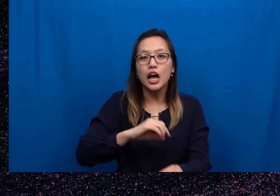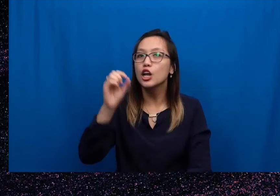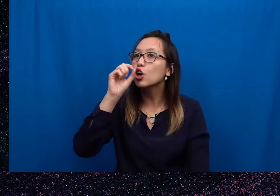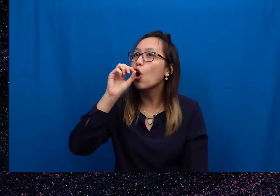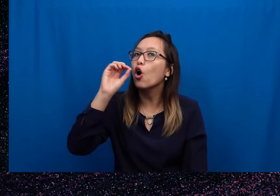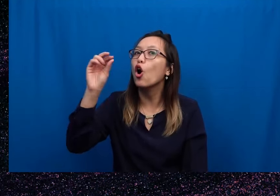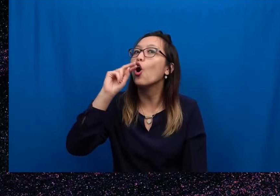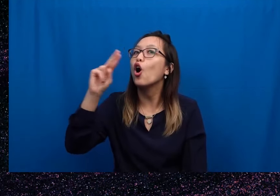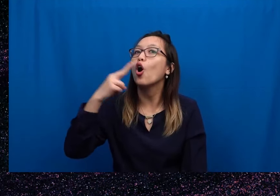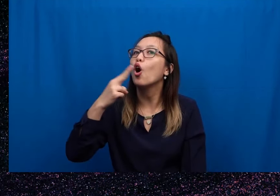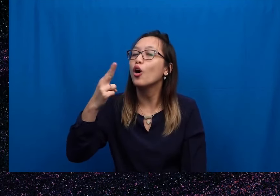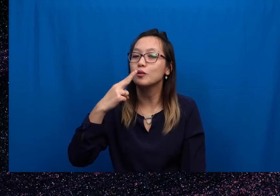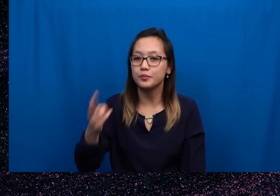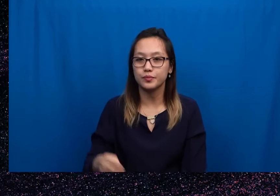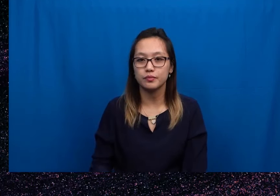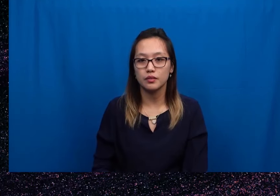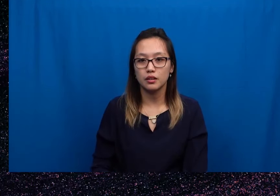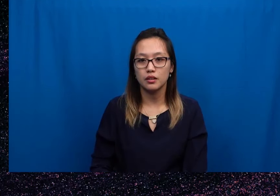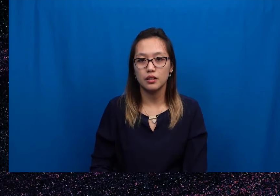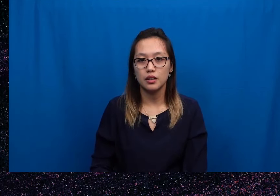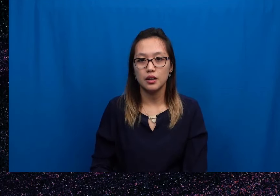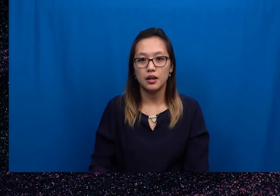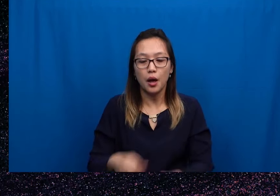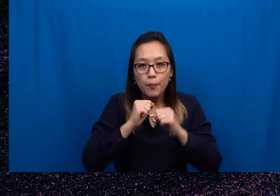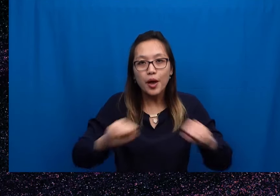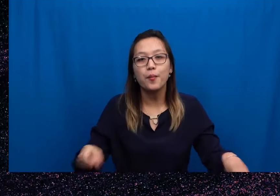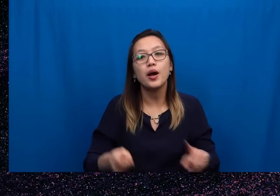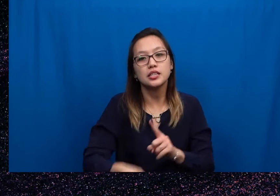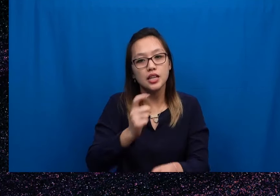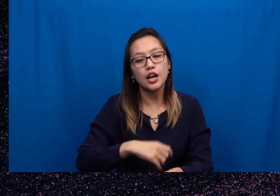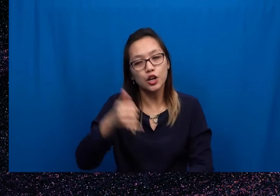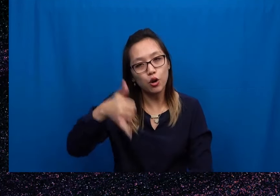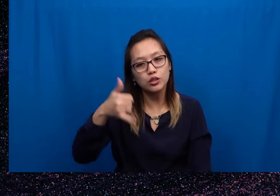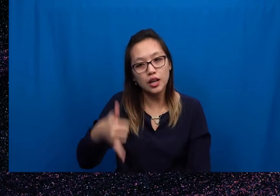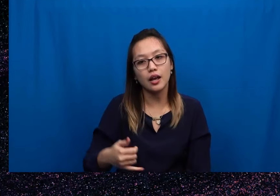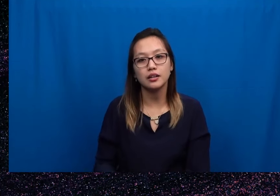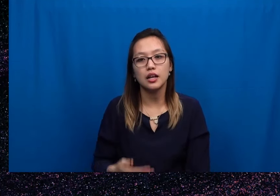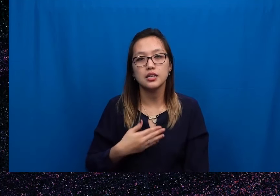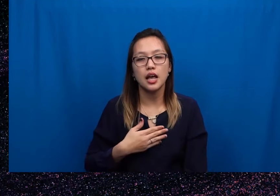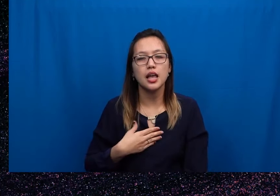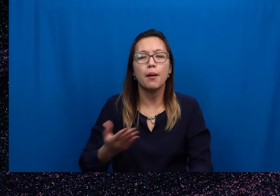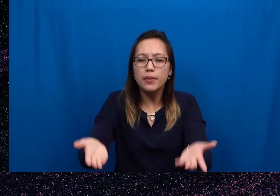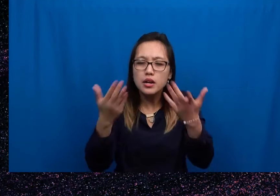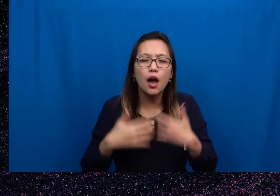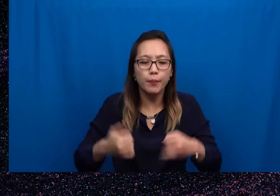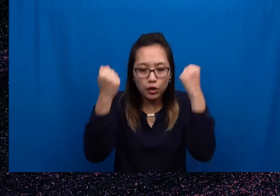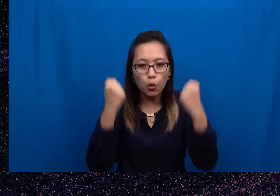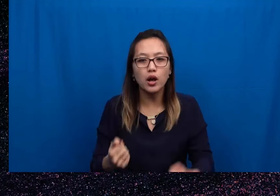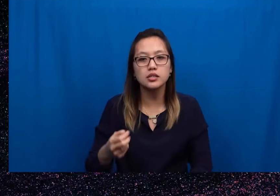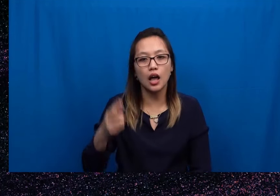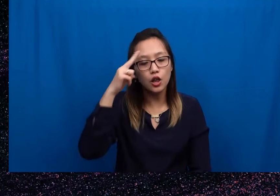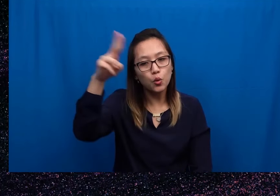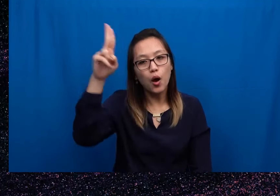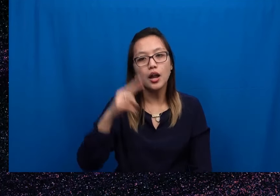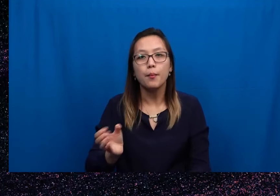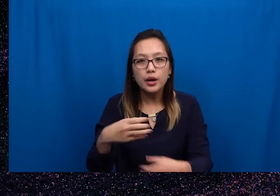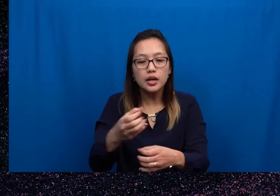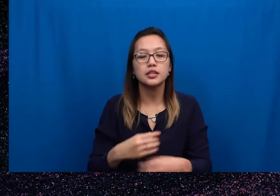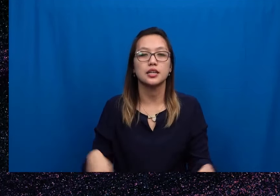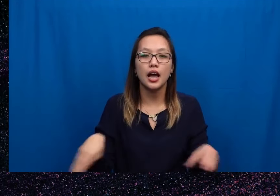dosa. Dan saya menemukan kuasa Tuhan bekerja, memberikan kehidupan yang